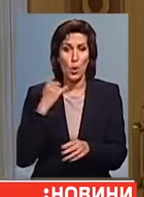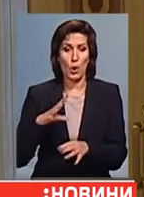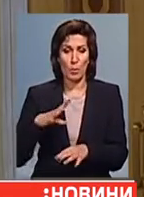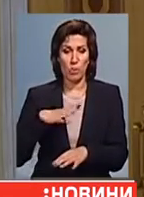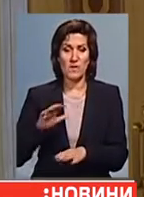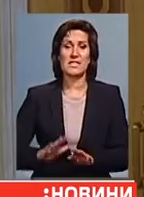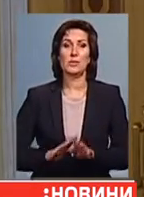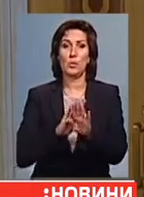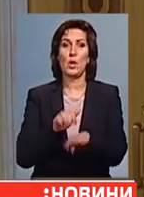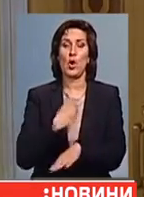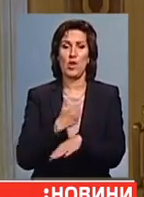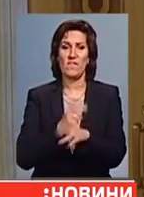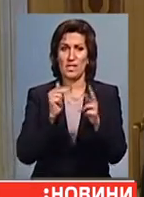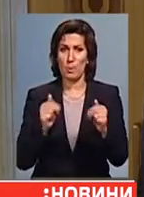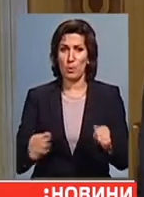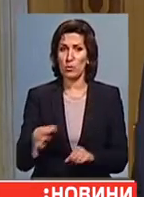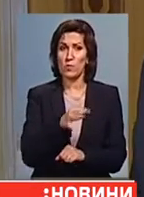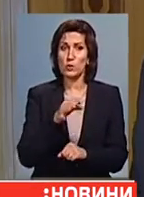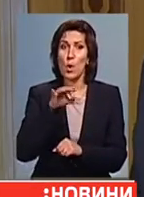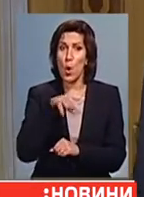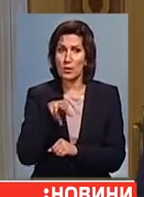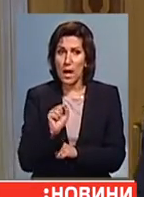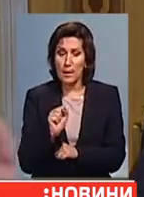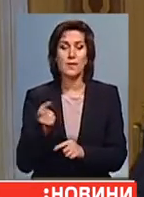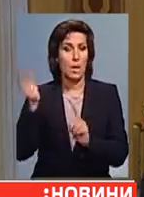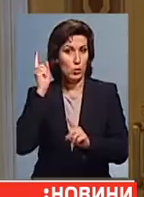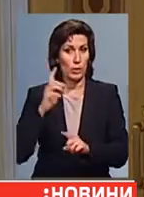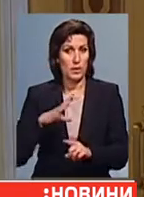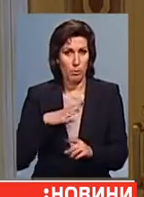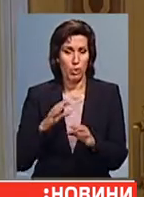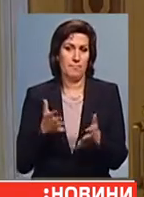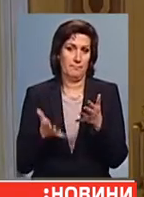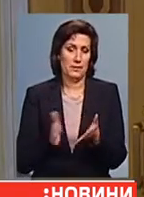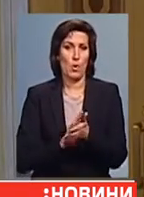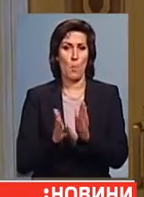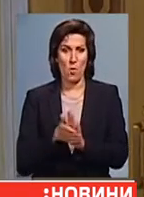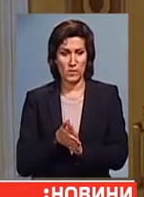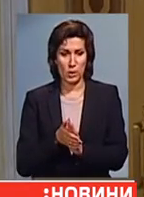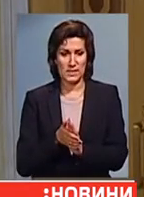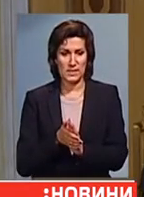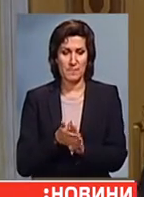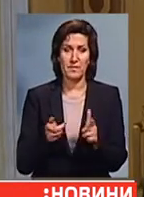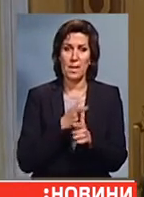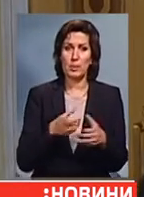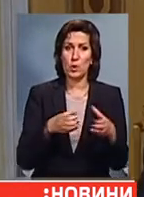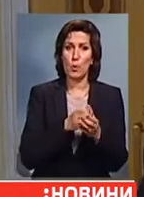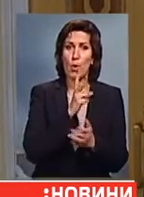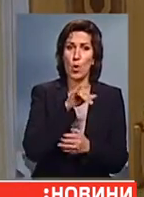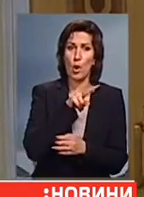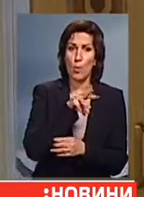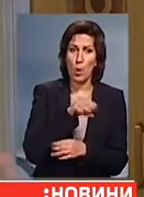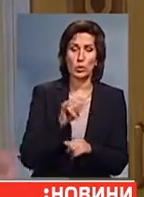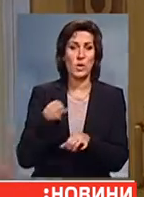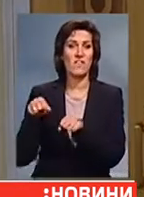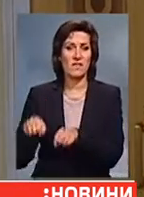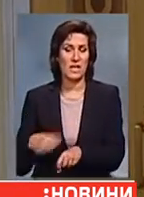речі, заступником голови Дніпропетровської ОДА. Тобто тоді були певні, очевидно, домовленості між групою Коломойського і владою,